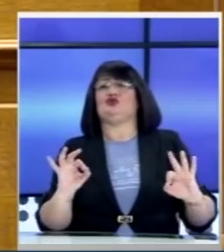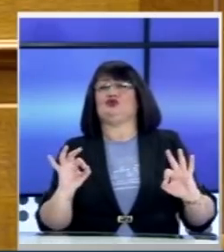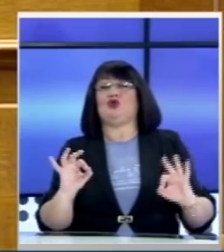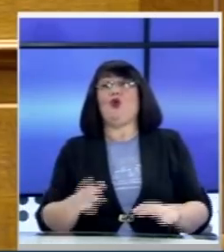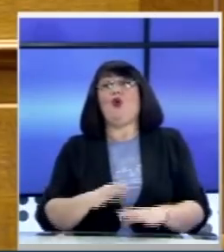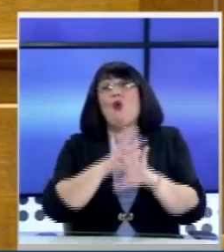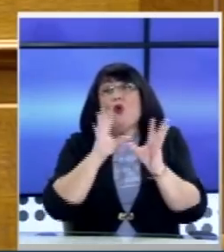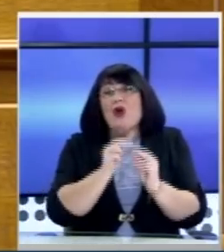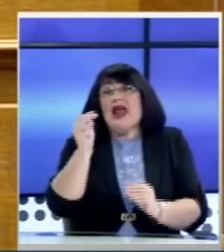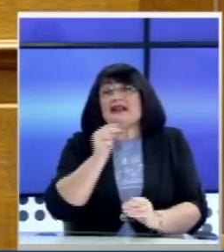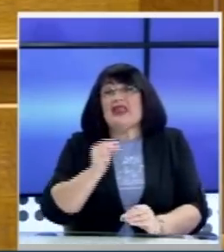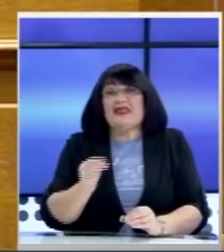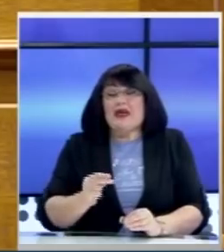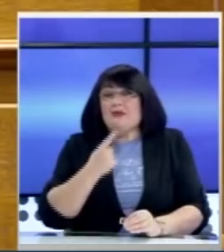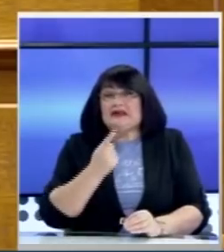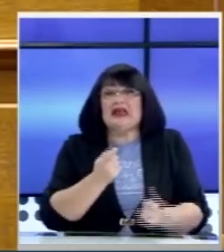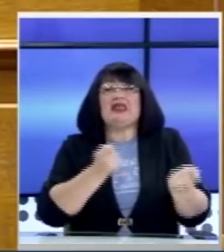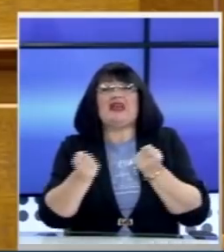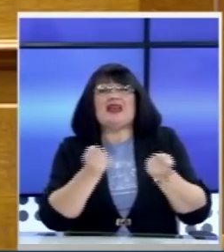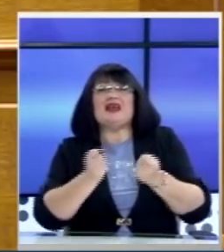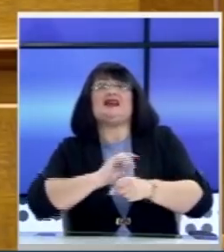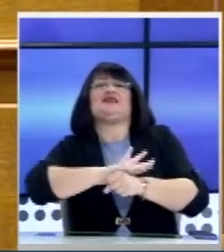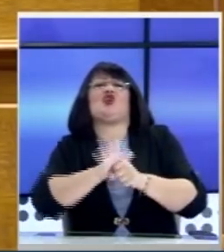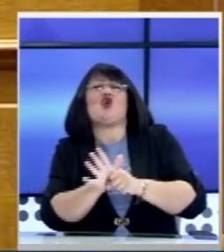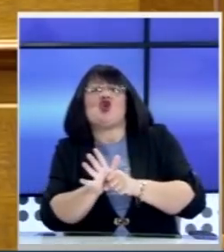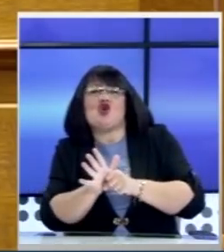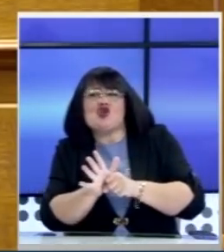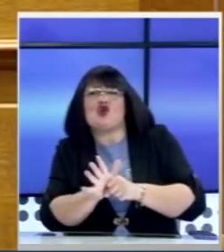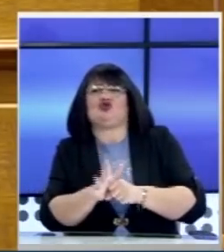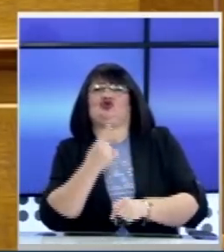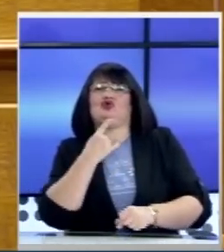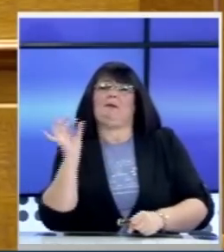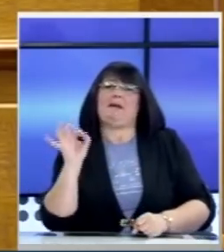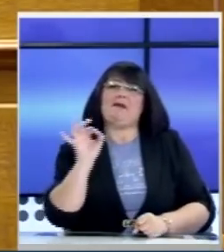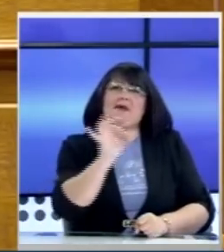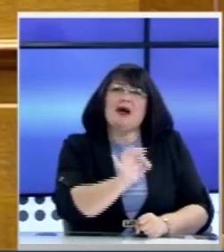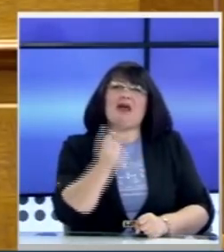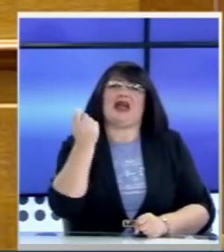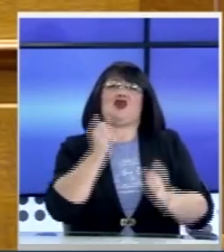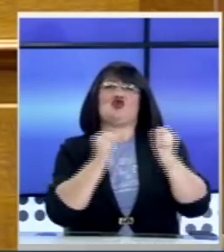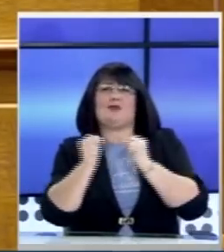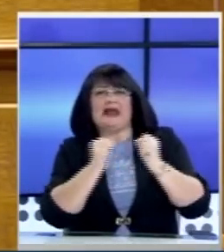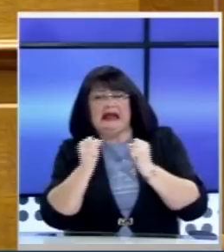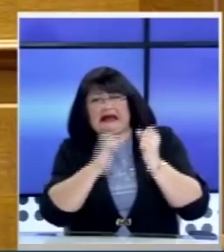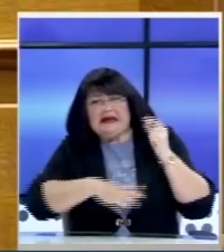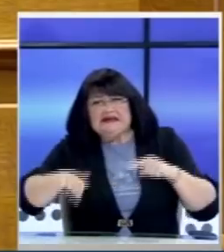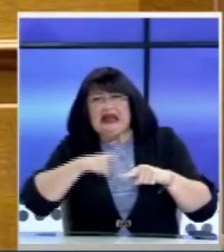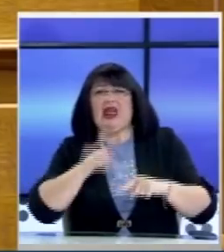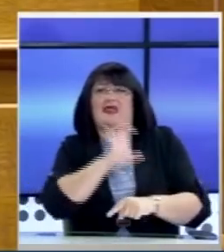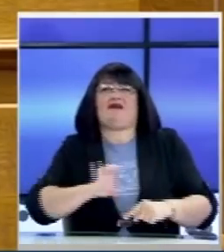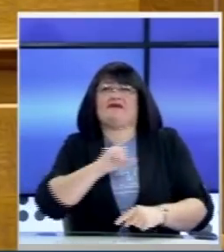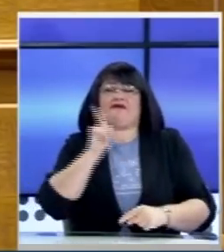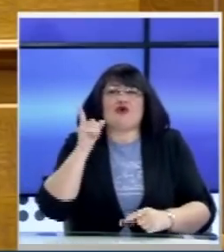πιάσει κανείς. Από την διαχείριση της πανδημίας του κορονοϊού, που έλεγα μόλις τώρα, από την οικονομική κρίση που πλήττει την Ελλάδα και την